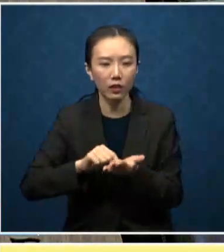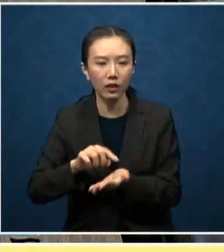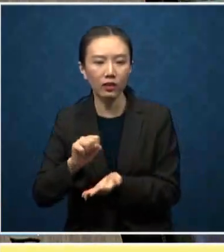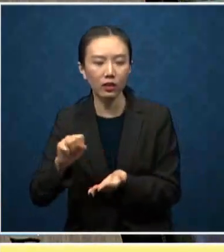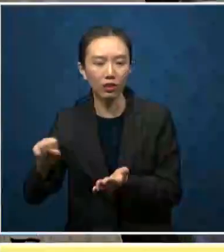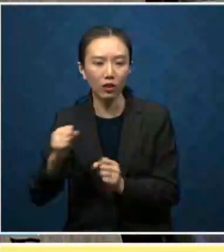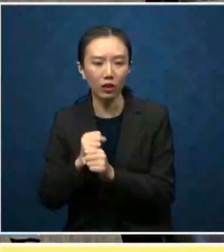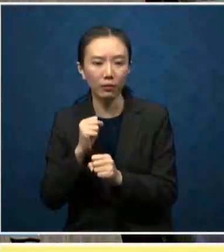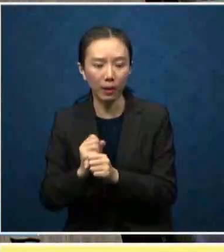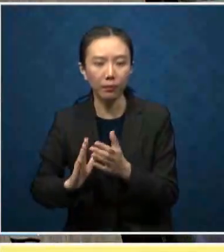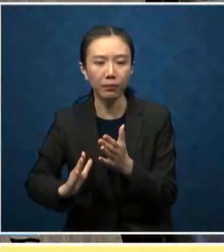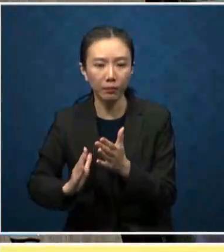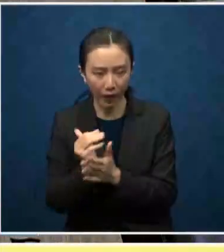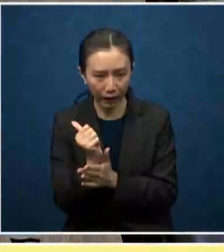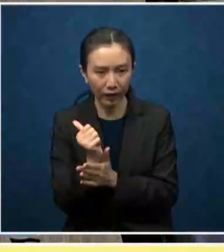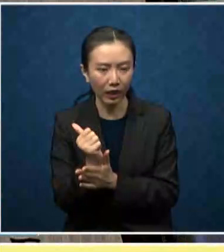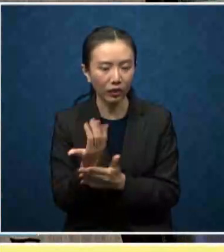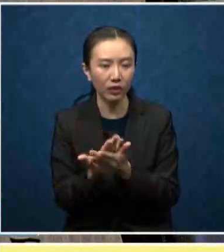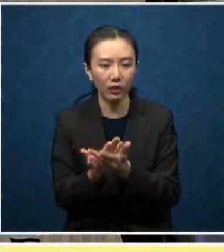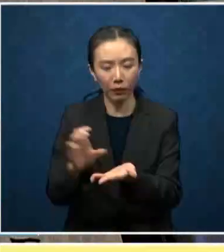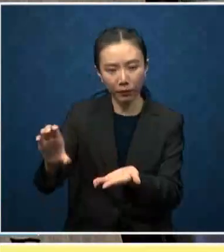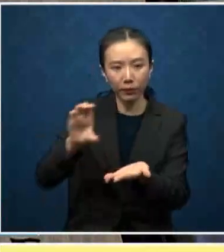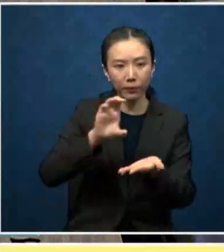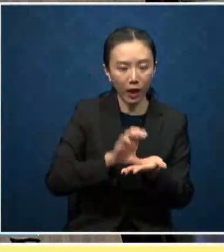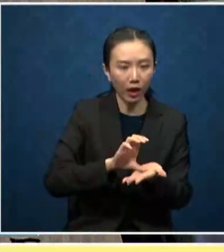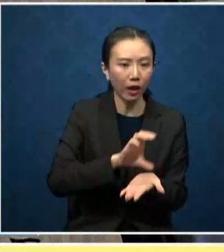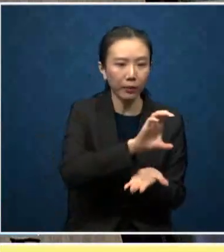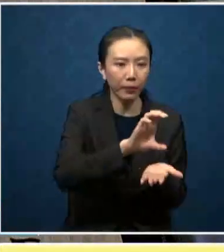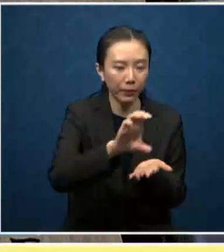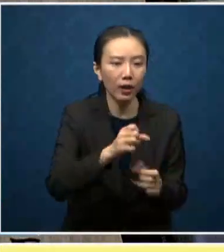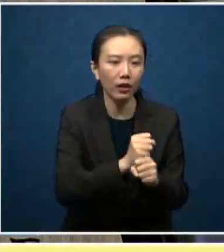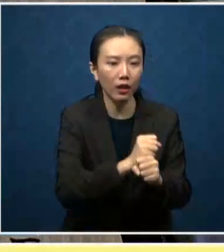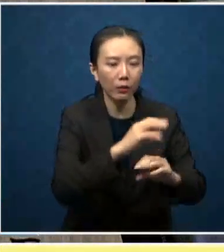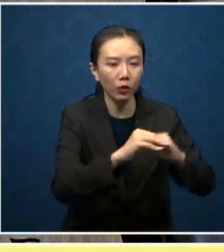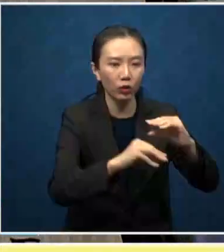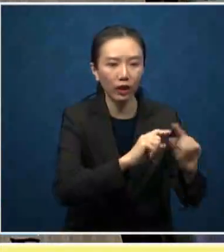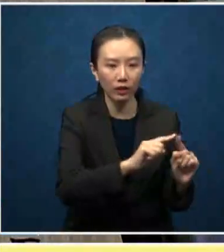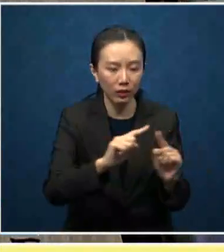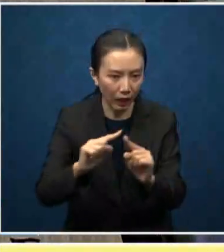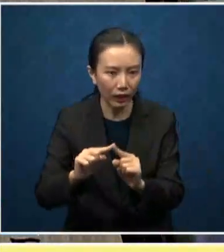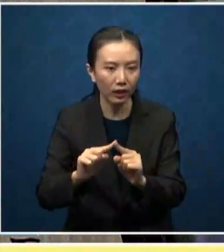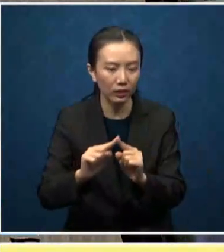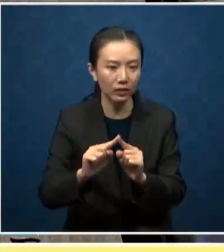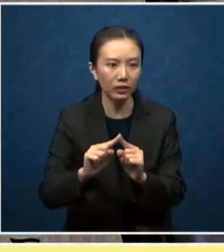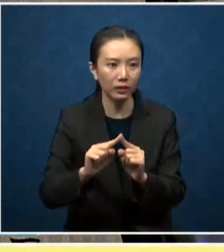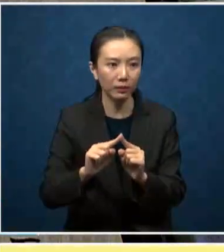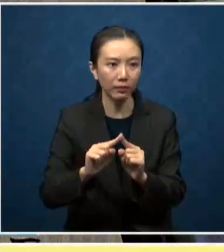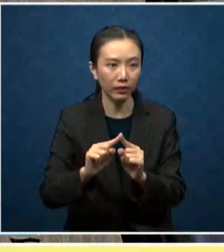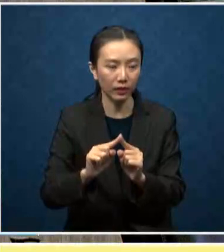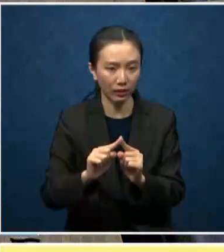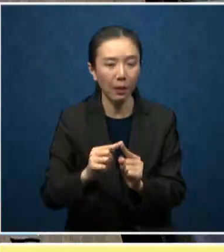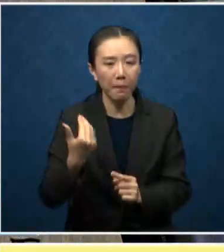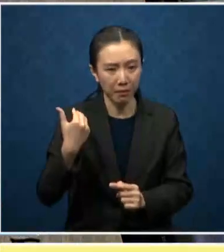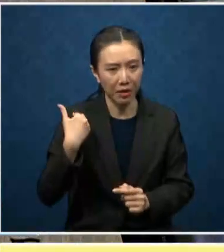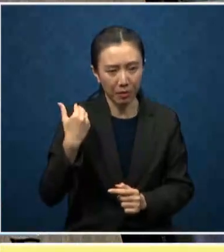อนุมัติแล้วก็ได้เงินไปเพื่อดำเนินโครงการแล้วในที่สุดก็ดำเนินโครงการนั้นไปมีเป็นหลักเป็นหลาย